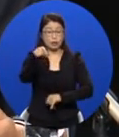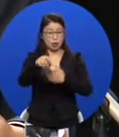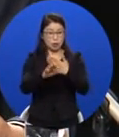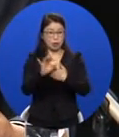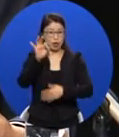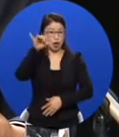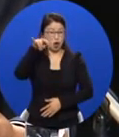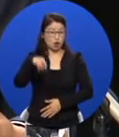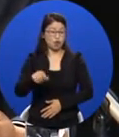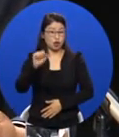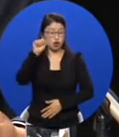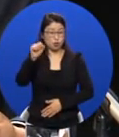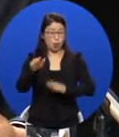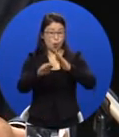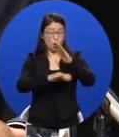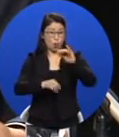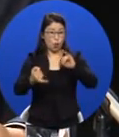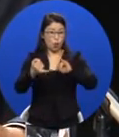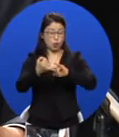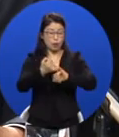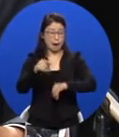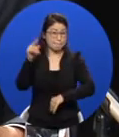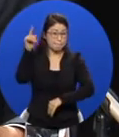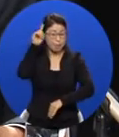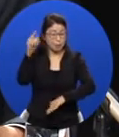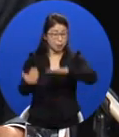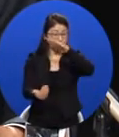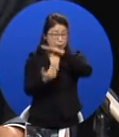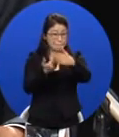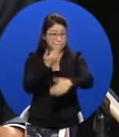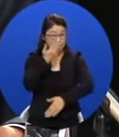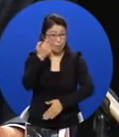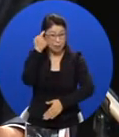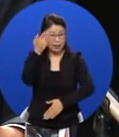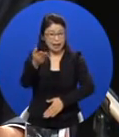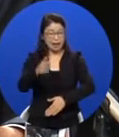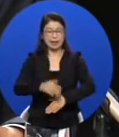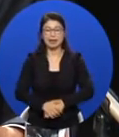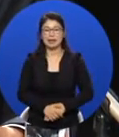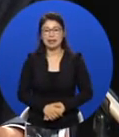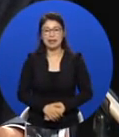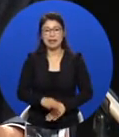다 완성할 수 있습니까? 공약도 단기 공약이 있고 구체적으로 잠깐만요.